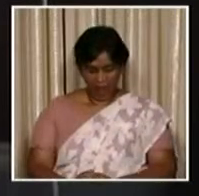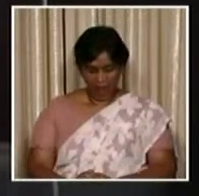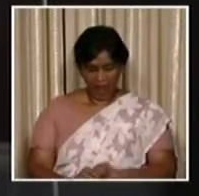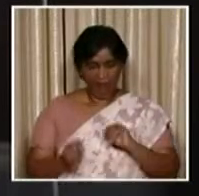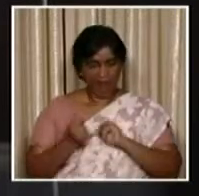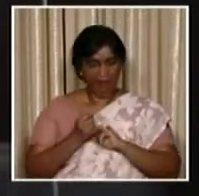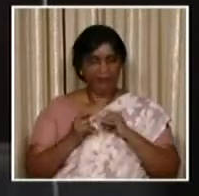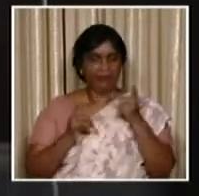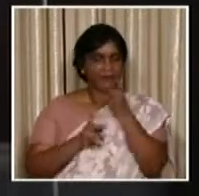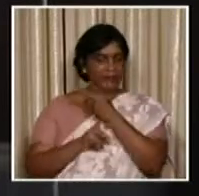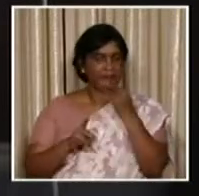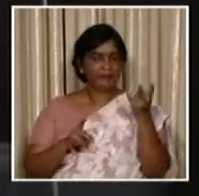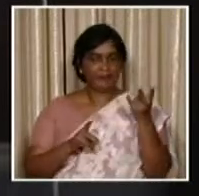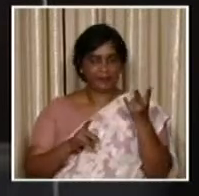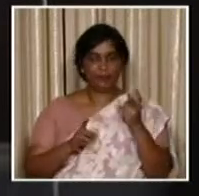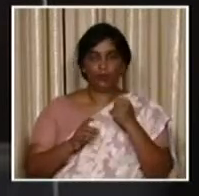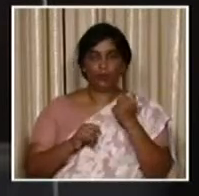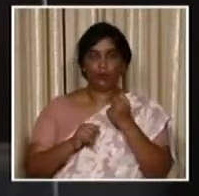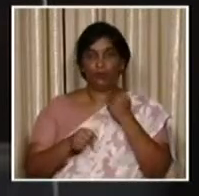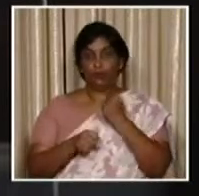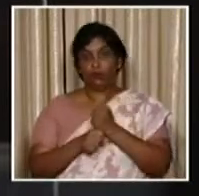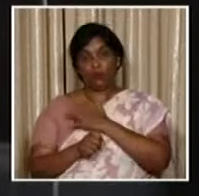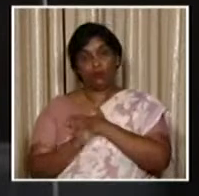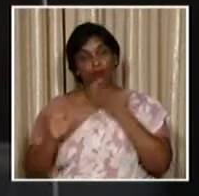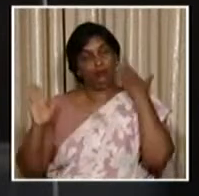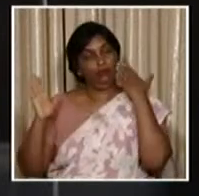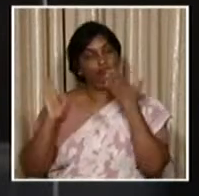Saleha bonih aspera problem gota bebadi.